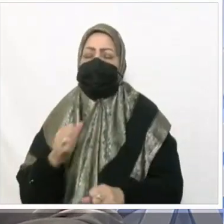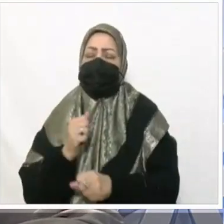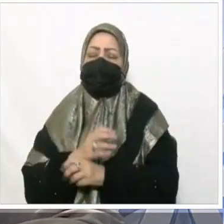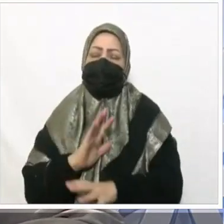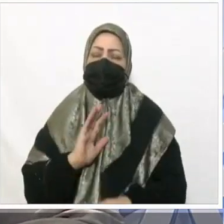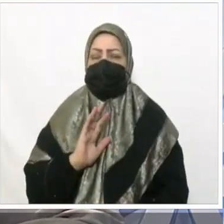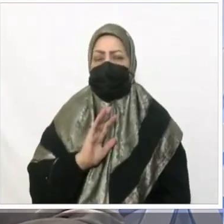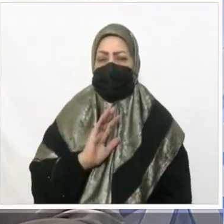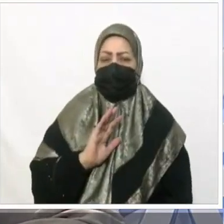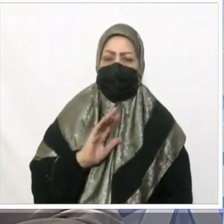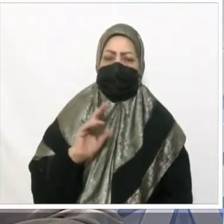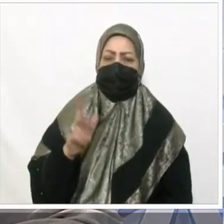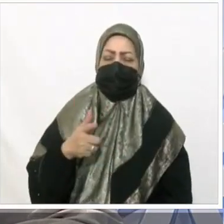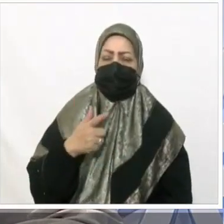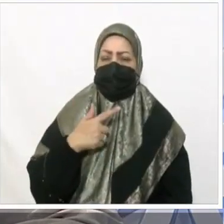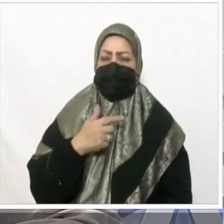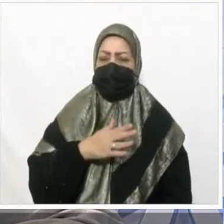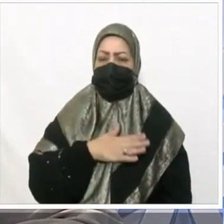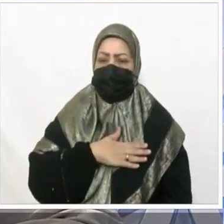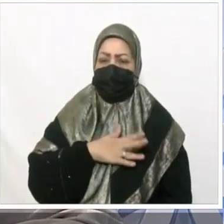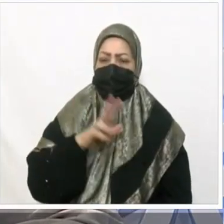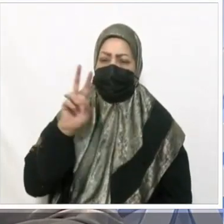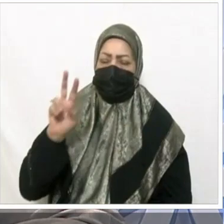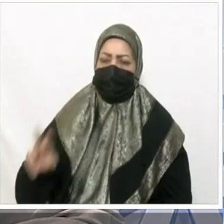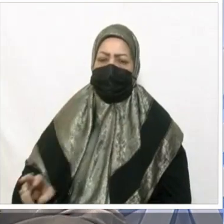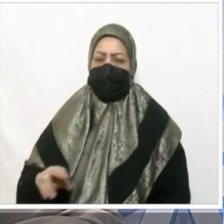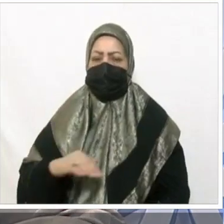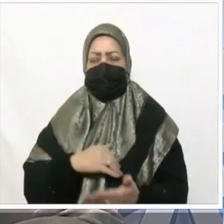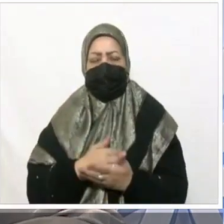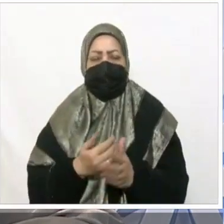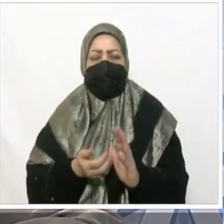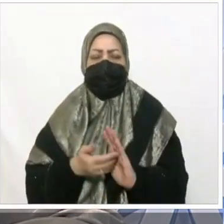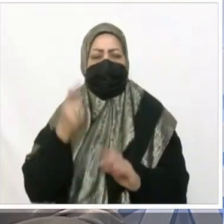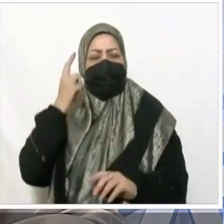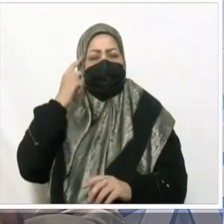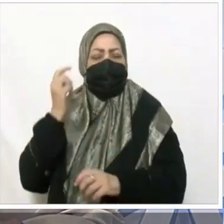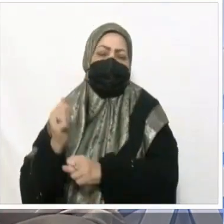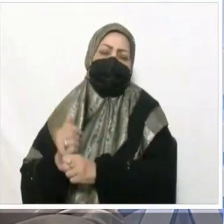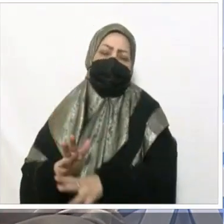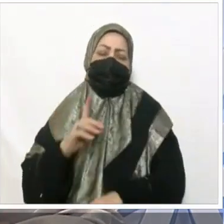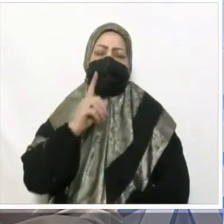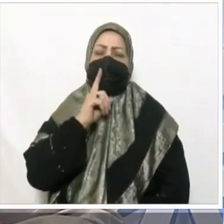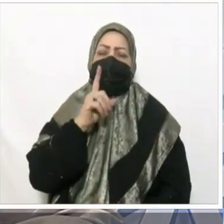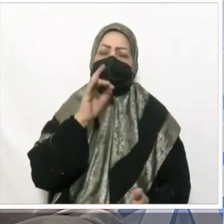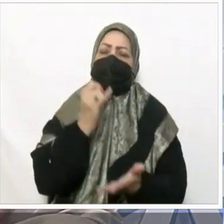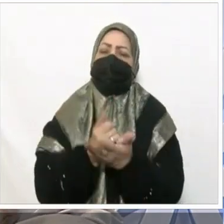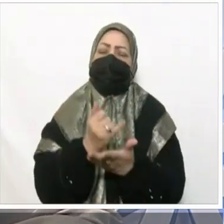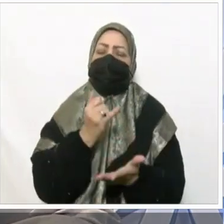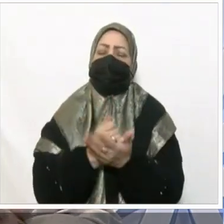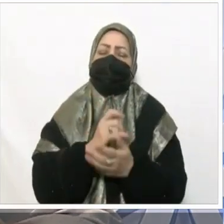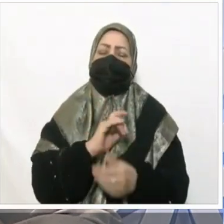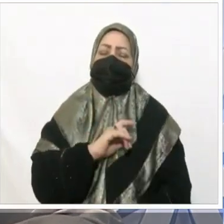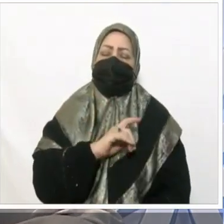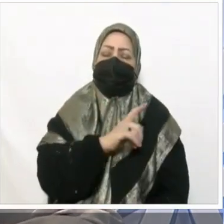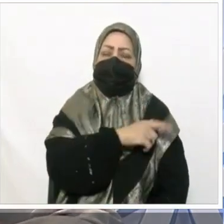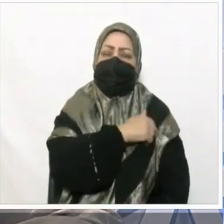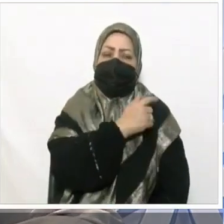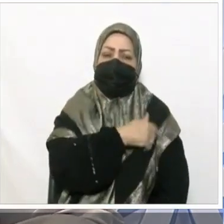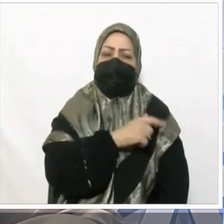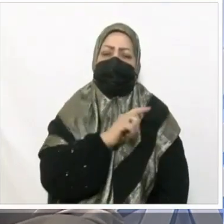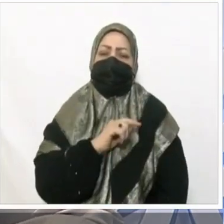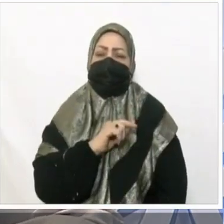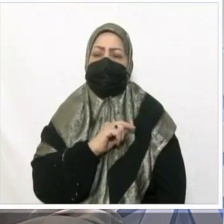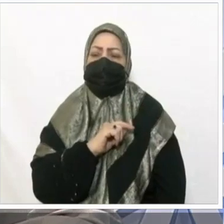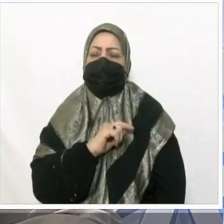للورثة فلها ذلك، لا إثم عليها. كيف عليها إثم؟ بالعكس لا إثم عليها. وإن أرادت